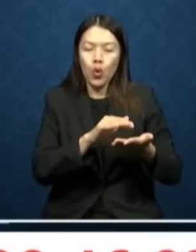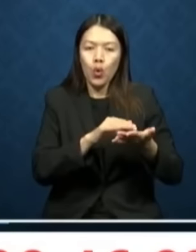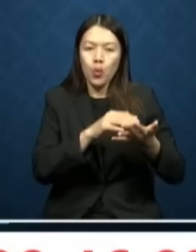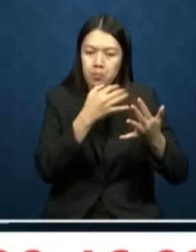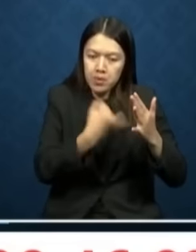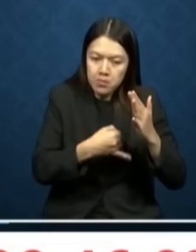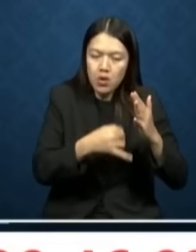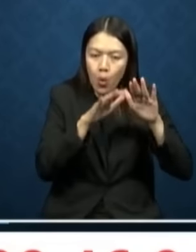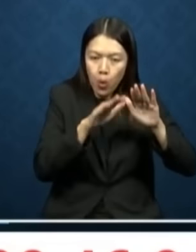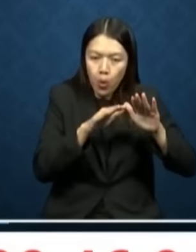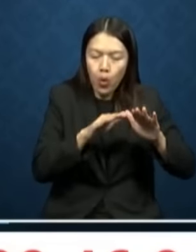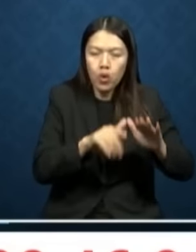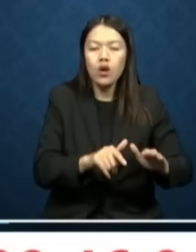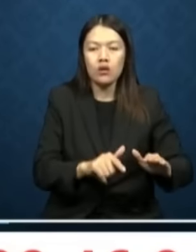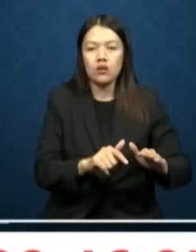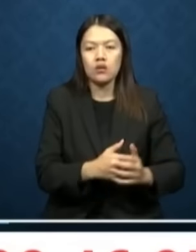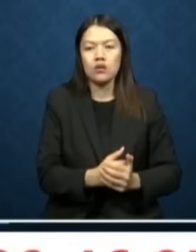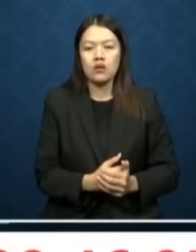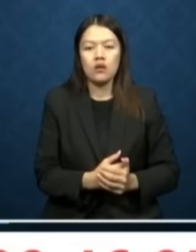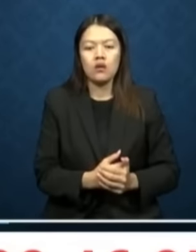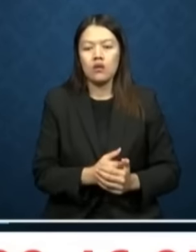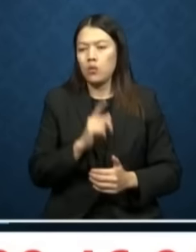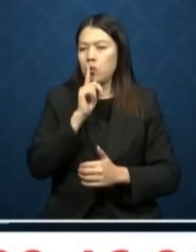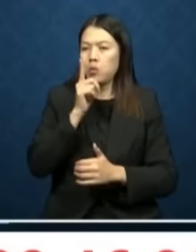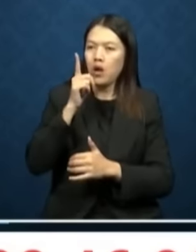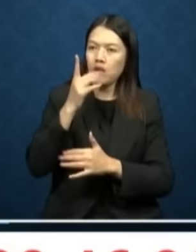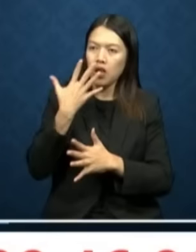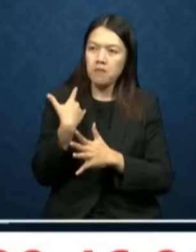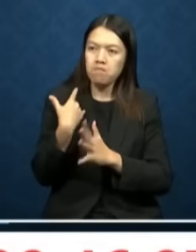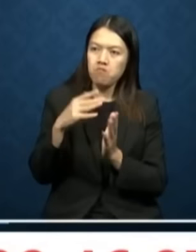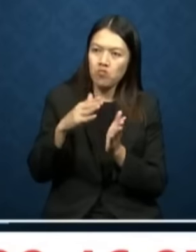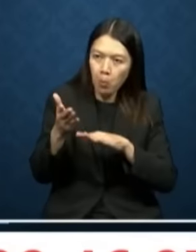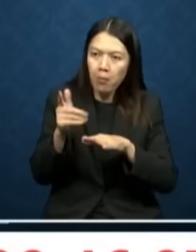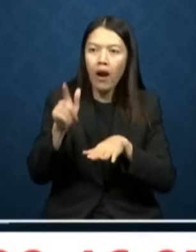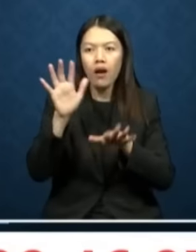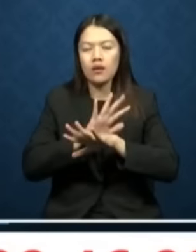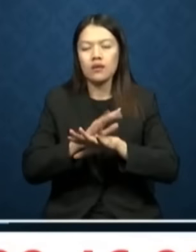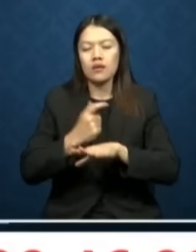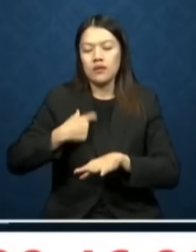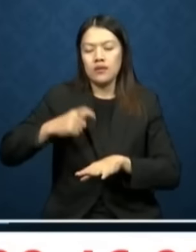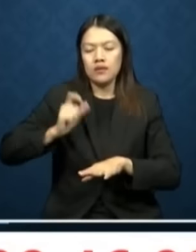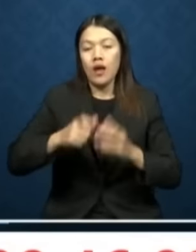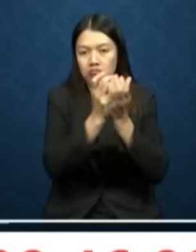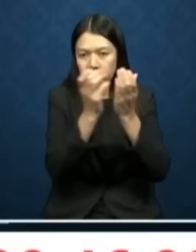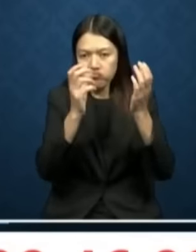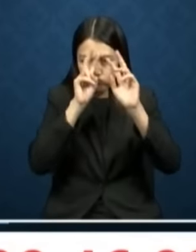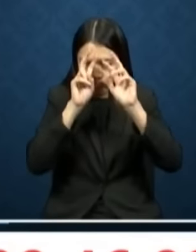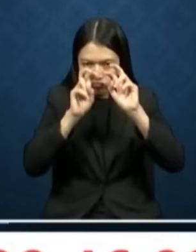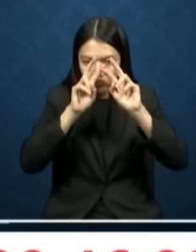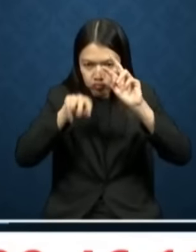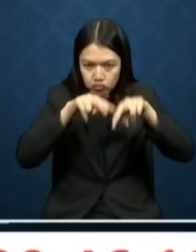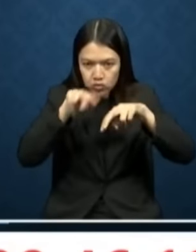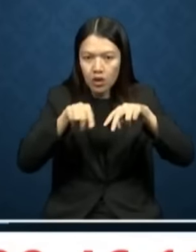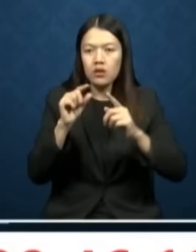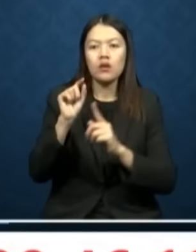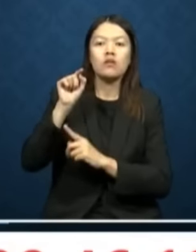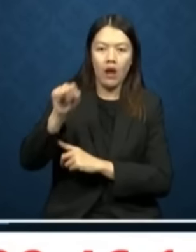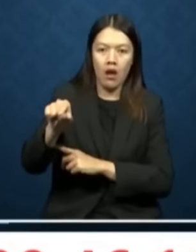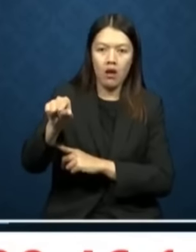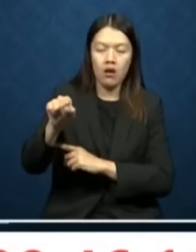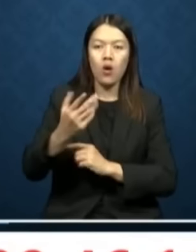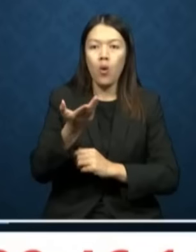ซอกกร่อนบ่อนทำลายหรือด้อยค่าหรือไม่ขอให้ศาลรัฐธรรมนูญได้วินิจฉัยสั่งการในเรื่องนี้